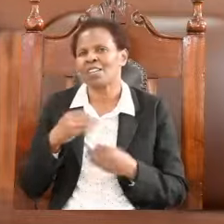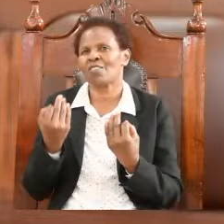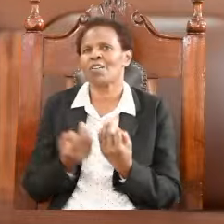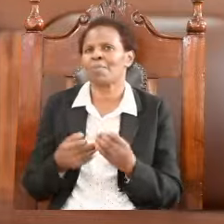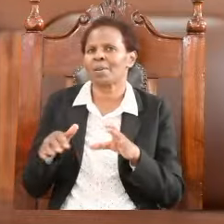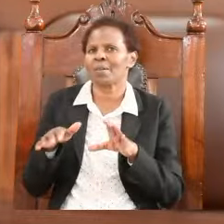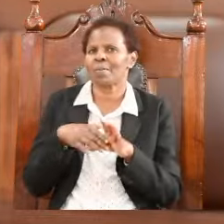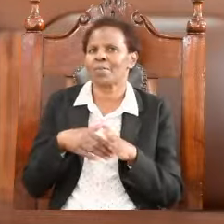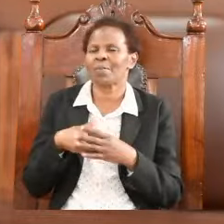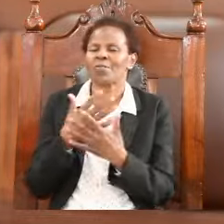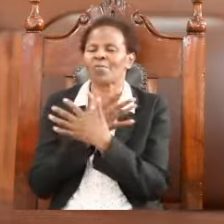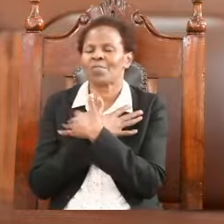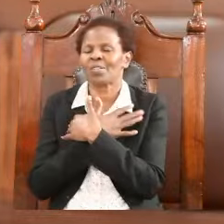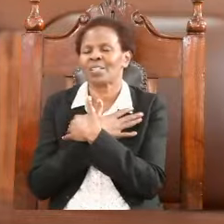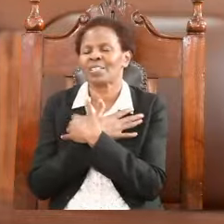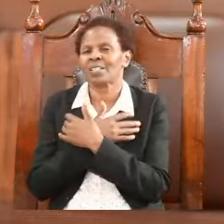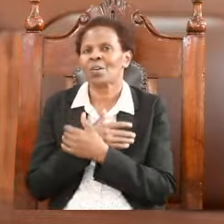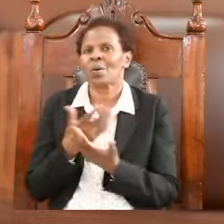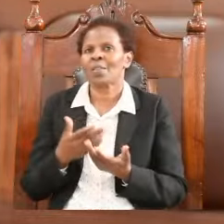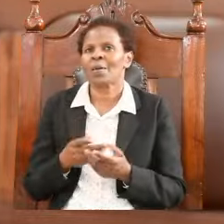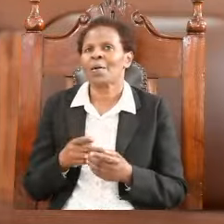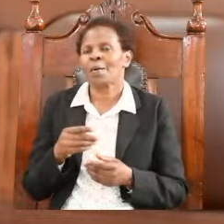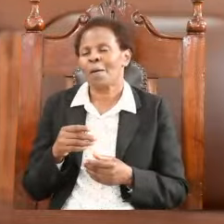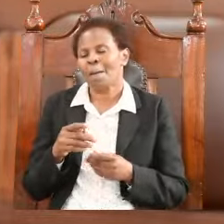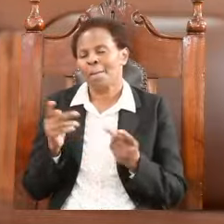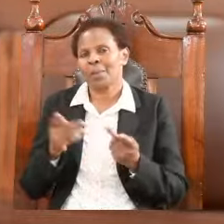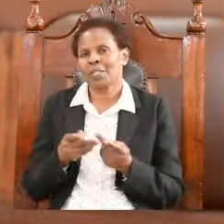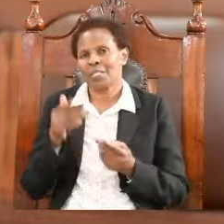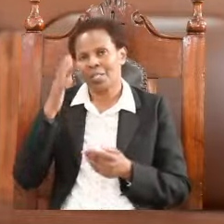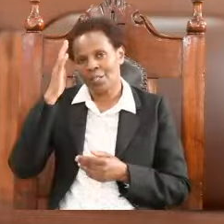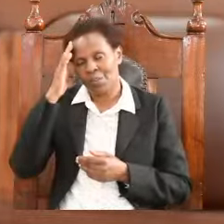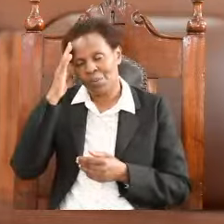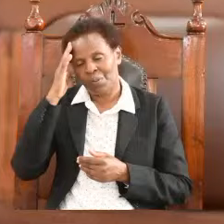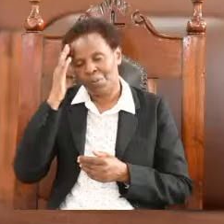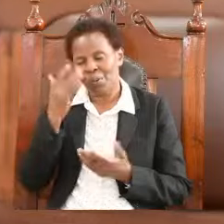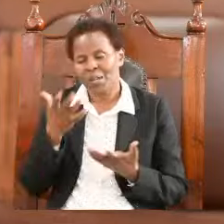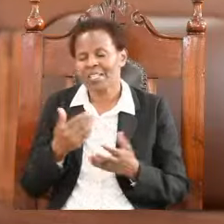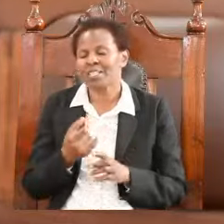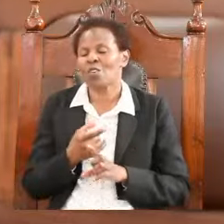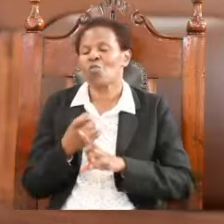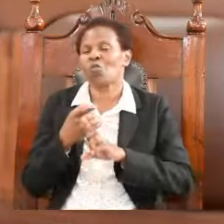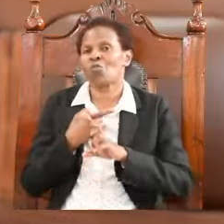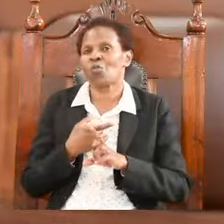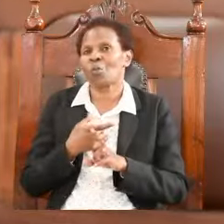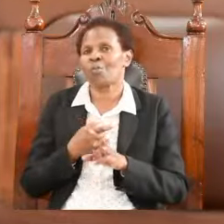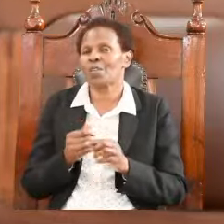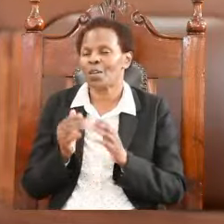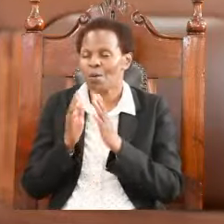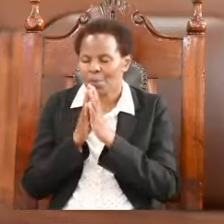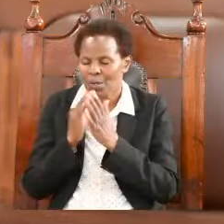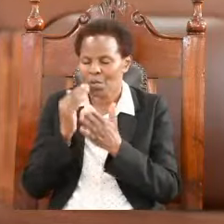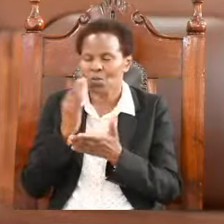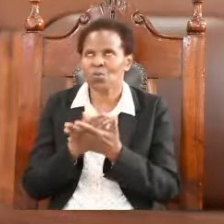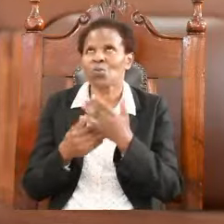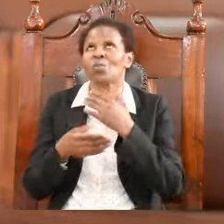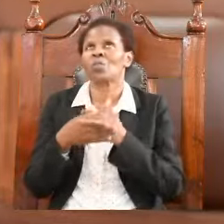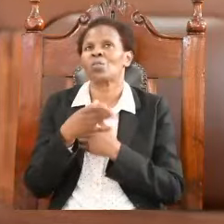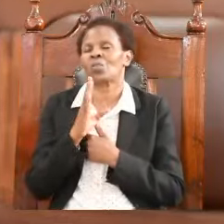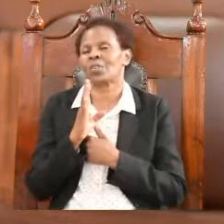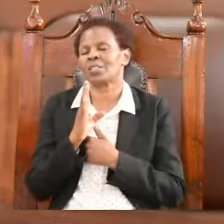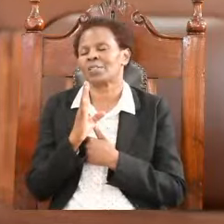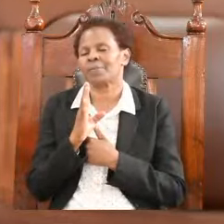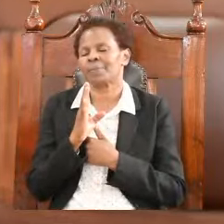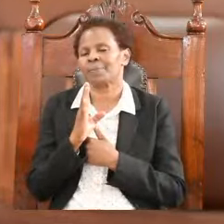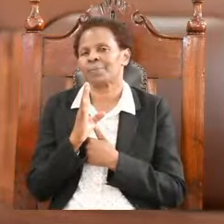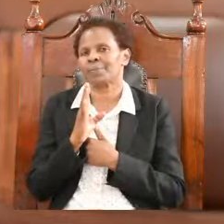famere, arata ke, kore yowe. Na fororine wao korea aumete mahoya ga gai wama gai yoyo mwire tuwe alari